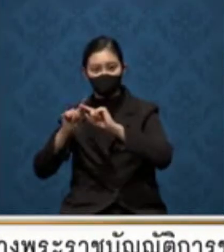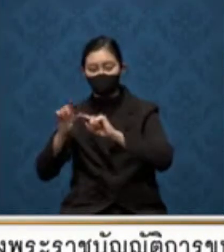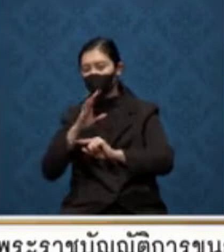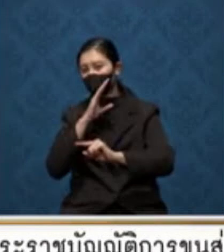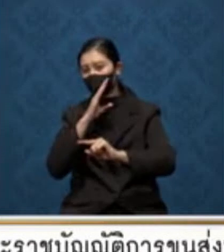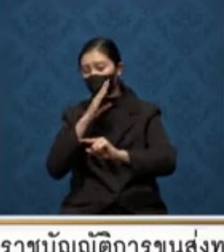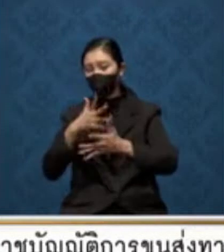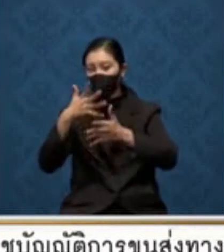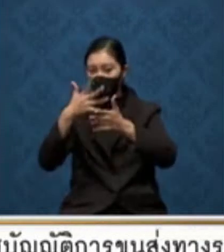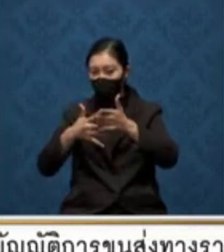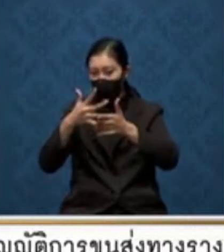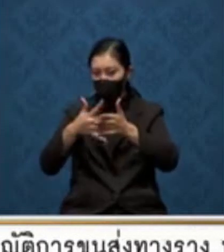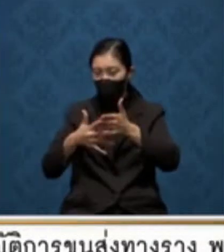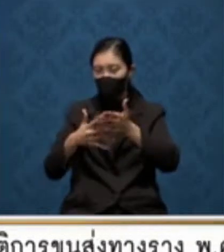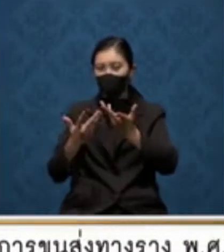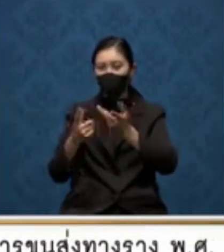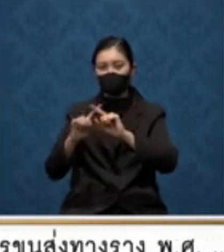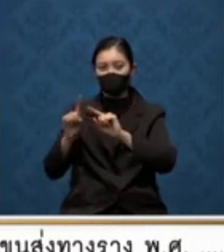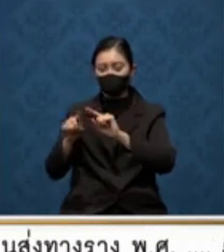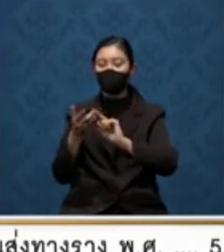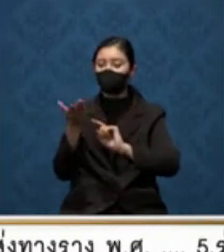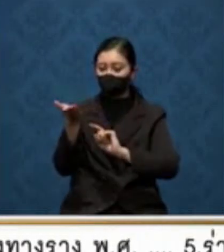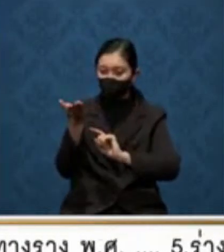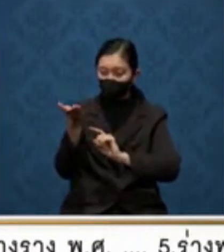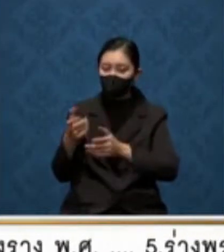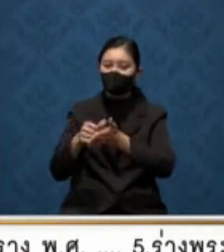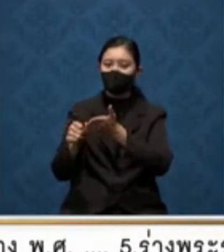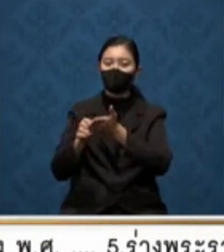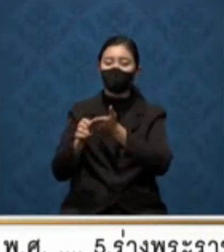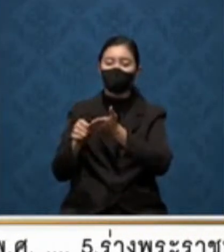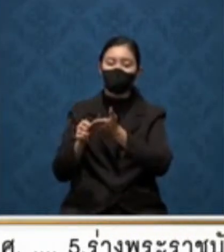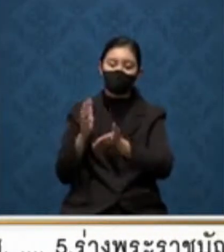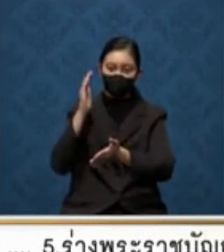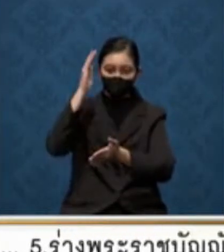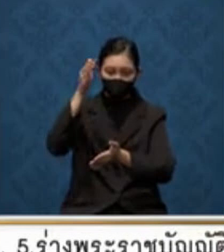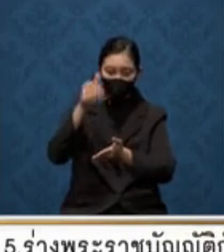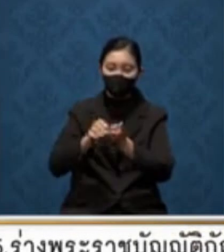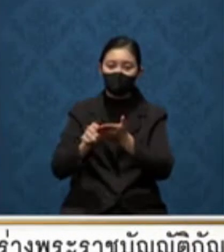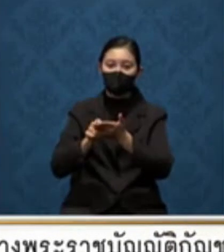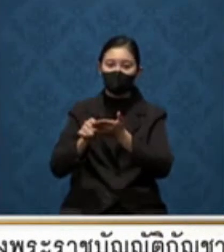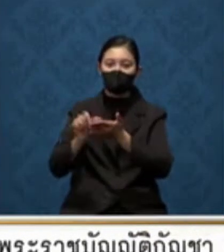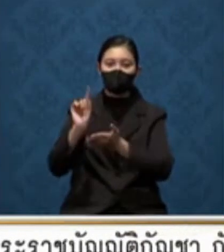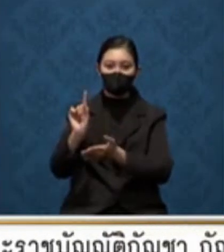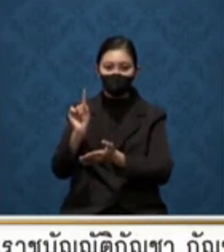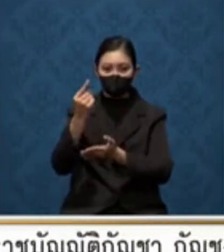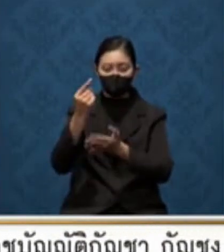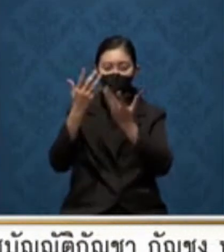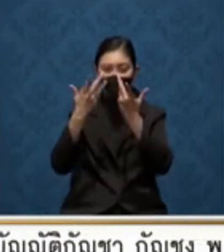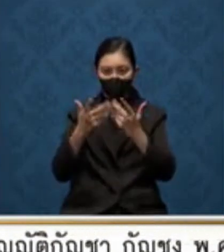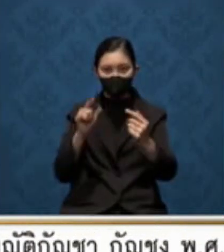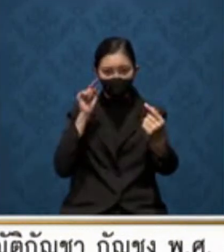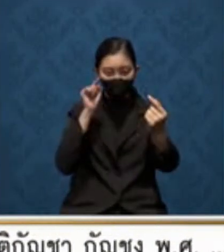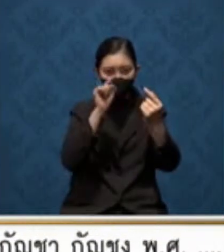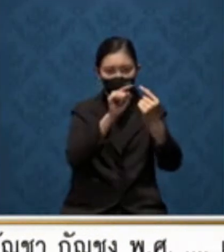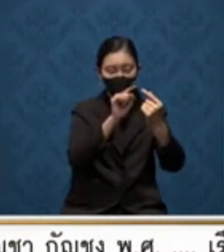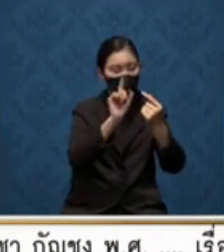ขอให้มีการเดินหน้าเพื่ที่จะไปแก้ไขในวาระต่ ๆเพื่ให้สุดท้ายเป้าประสงคของเราในฐานะส